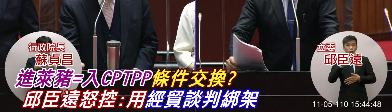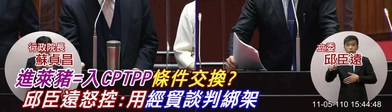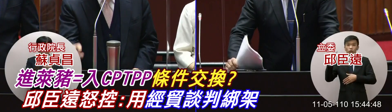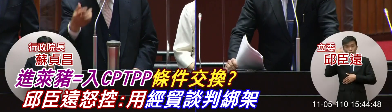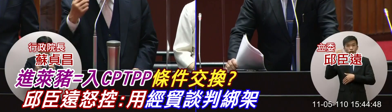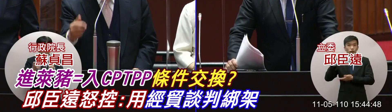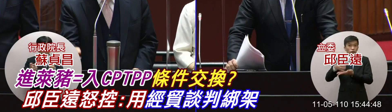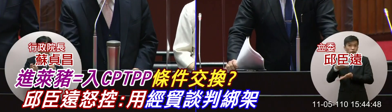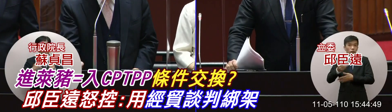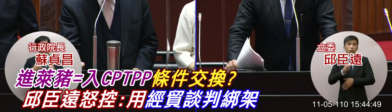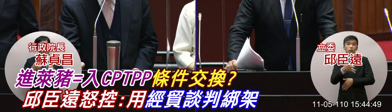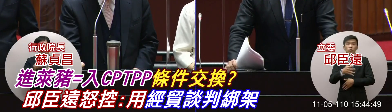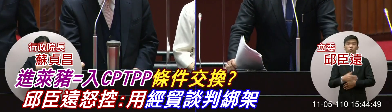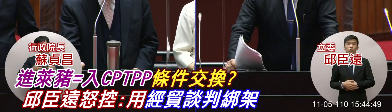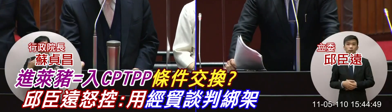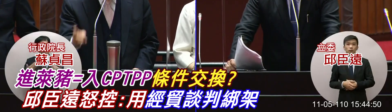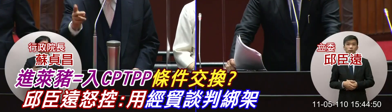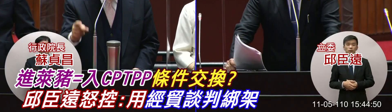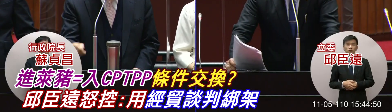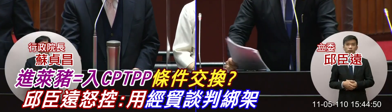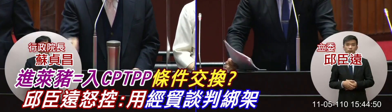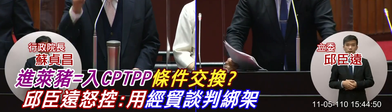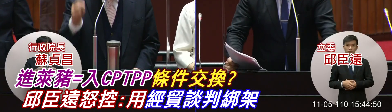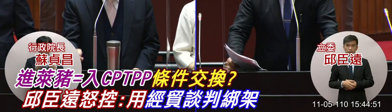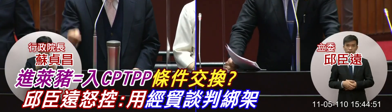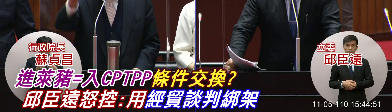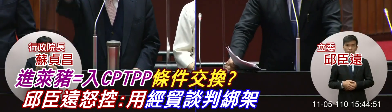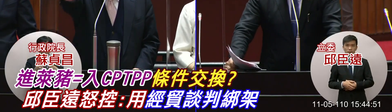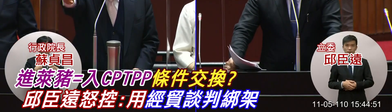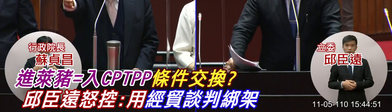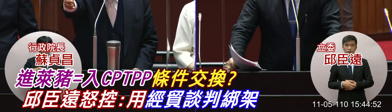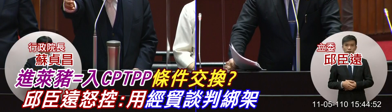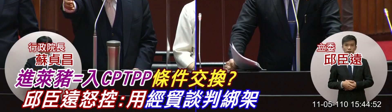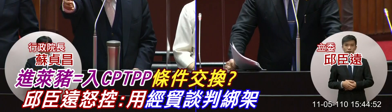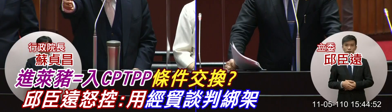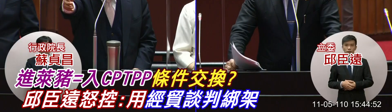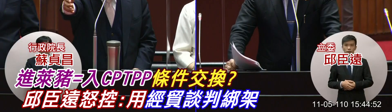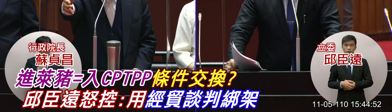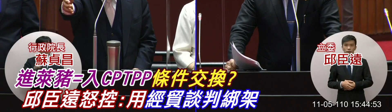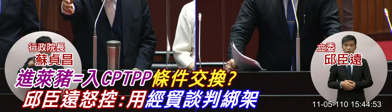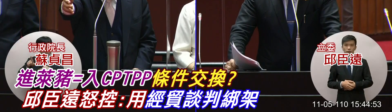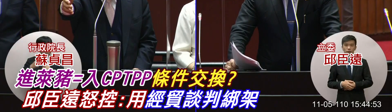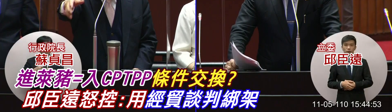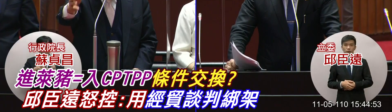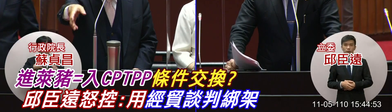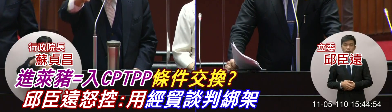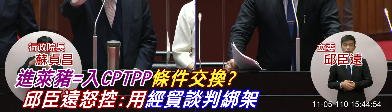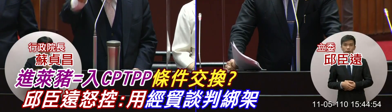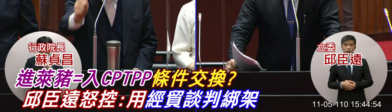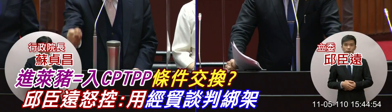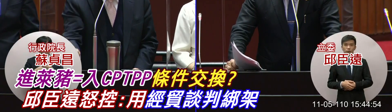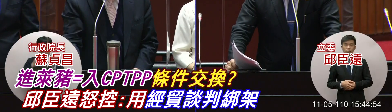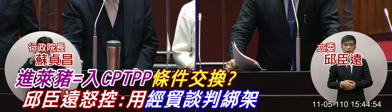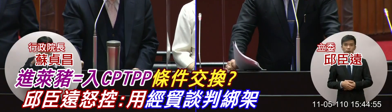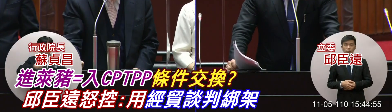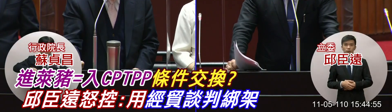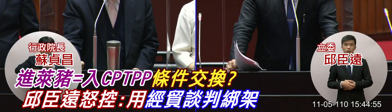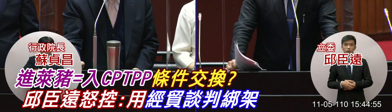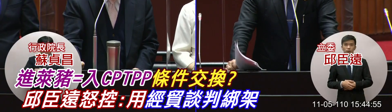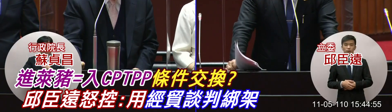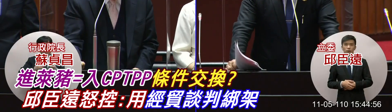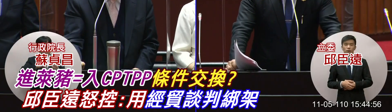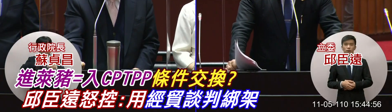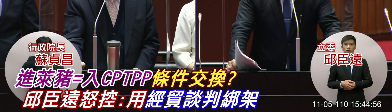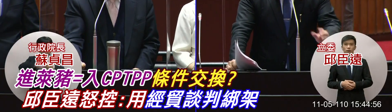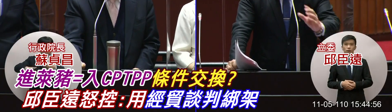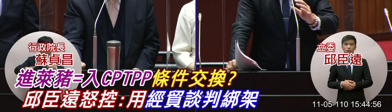响力，委员应该知道吧？ 是。 第二一个，我们遵守国际规范，正式加入国际组织的